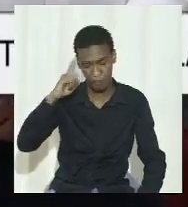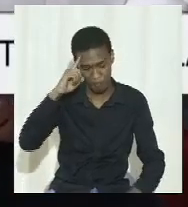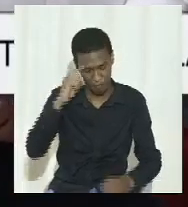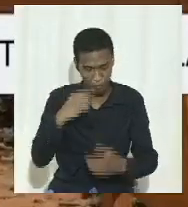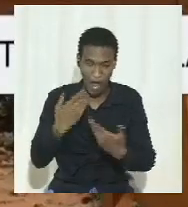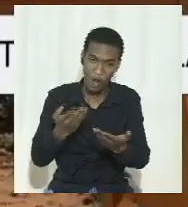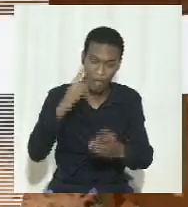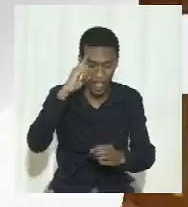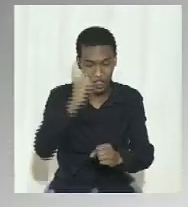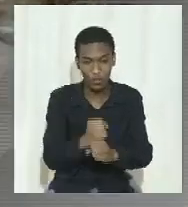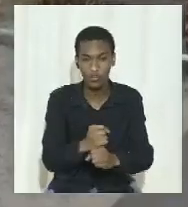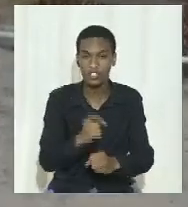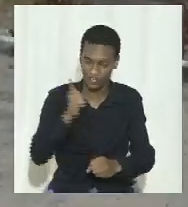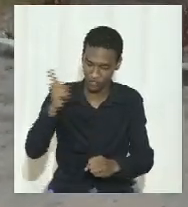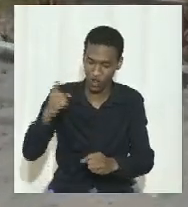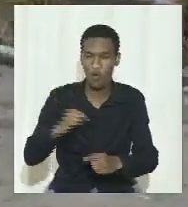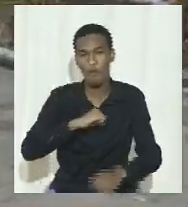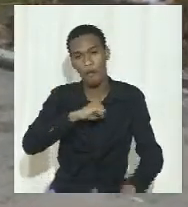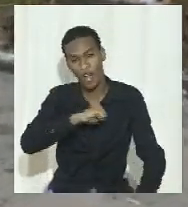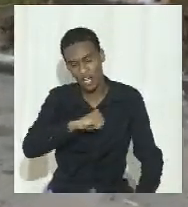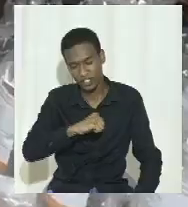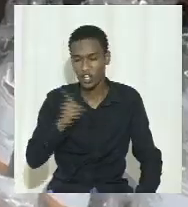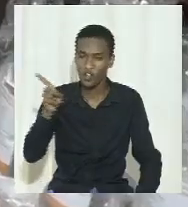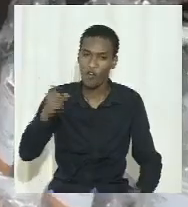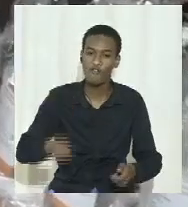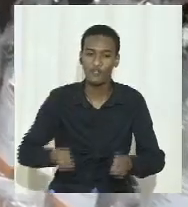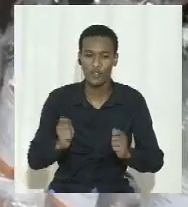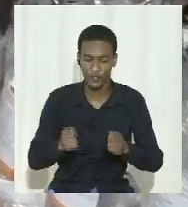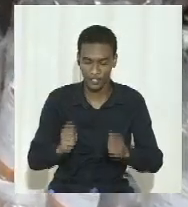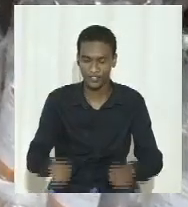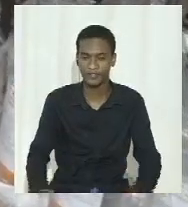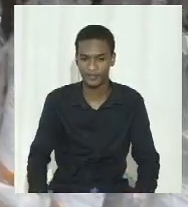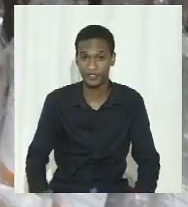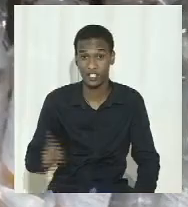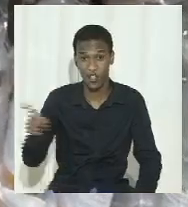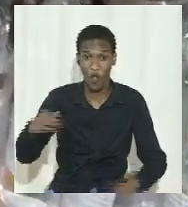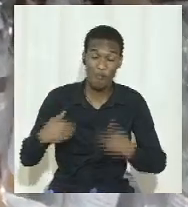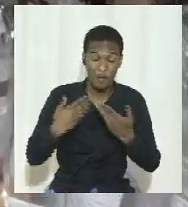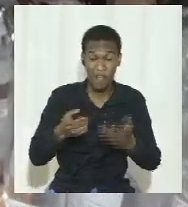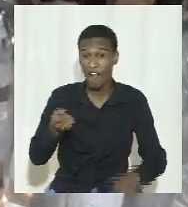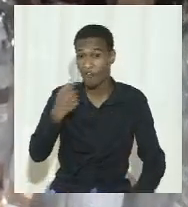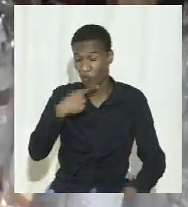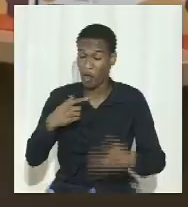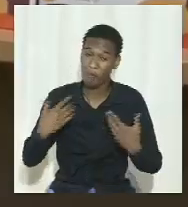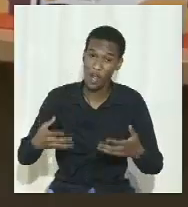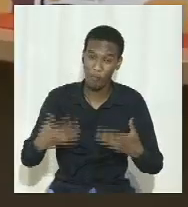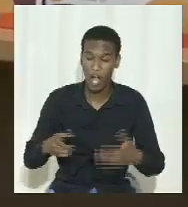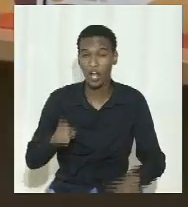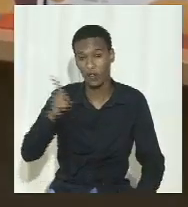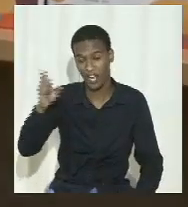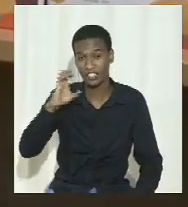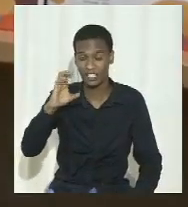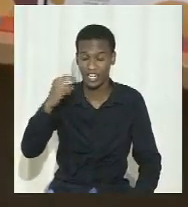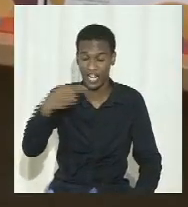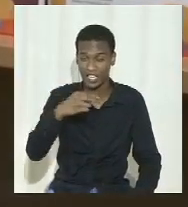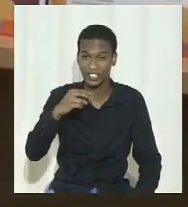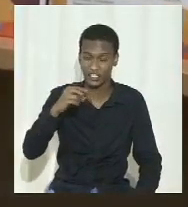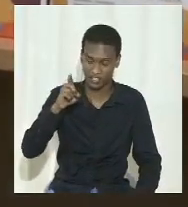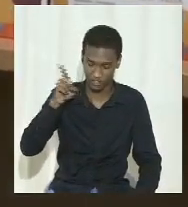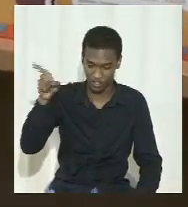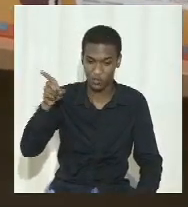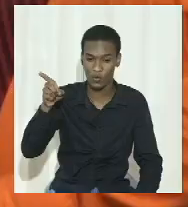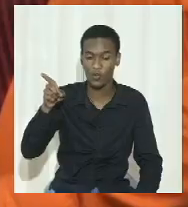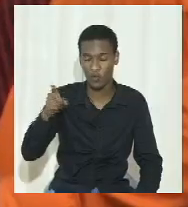fitaovana natolotra ireto. Nitondra ny anjara brikiny ka nanolotra fitaovana sy fanafody maromaro teto amin'ny hôpitaly CHRD ny Vatomandry ny